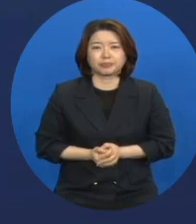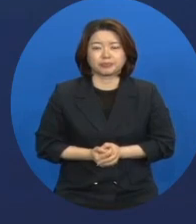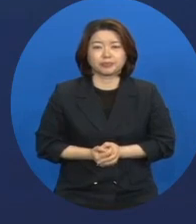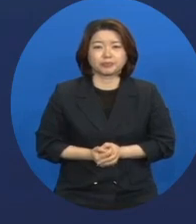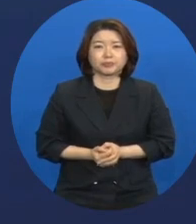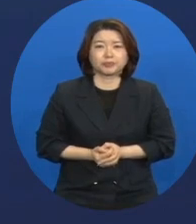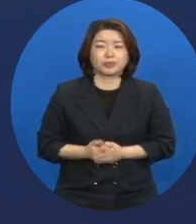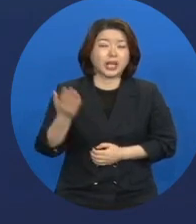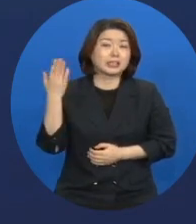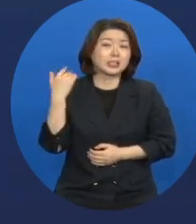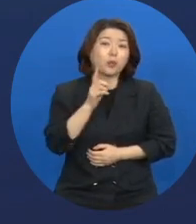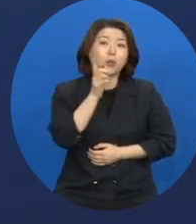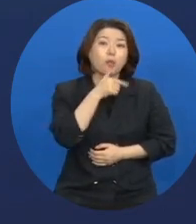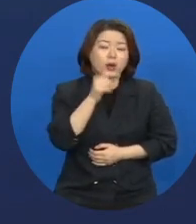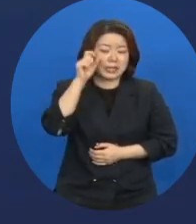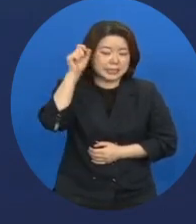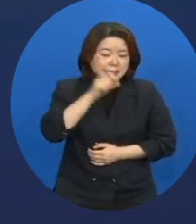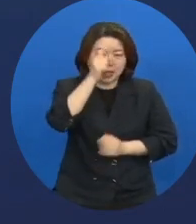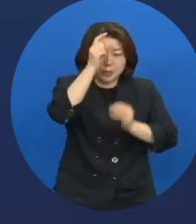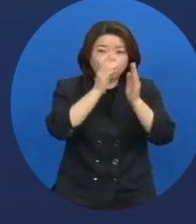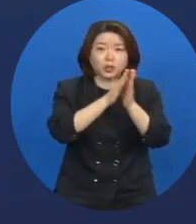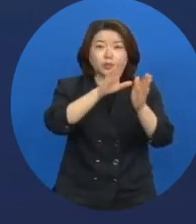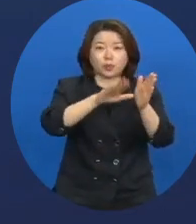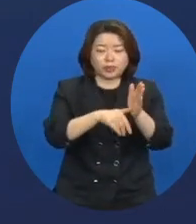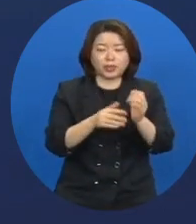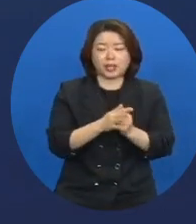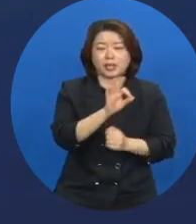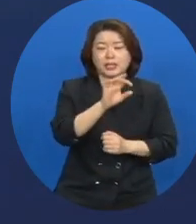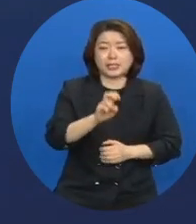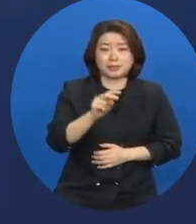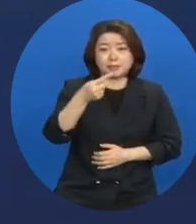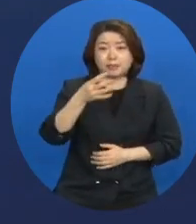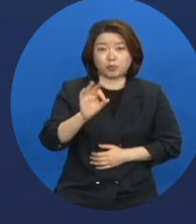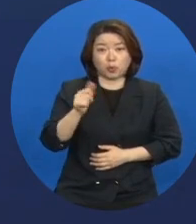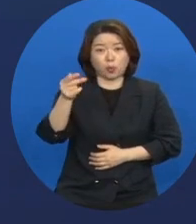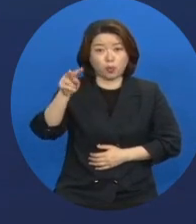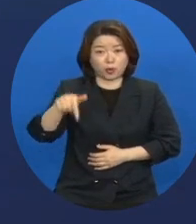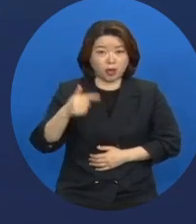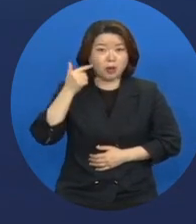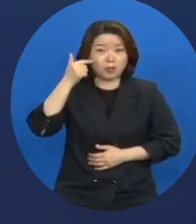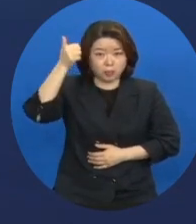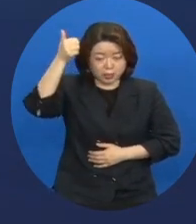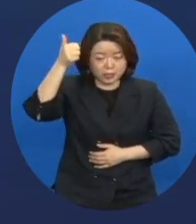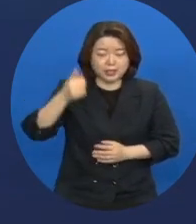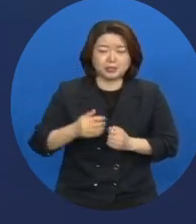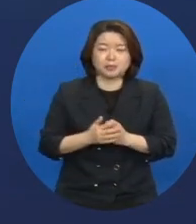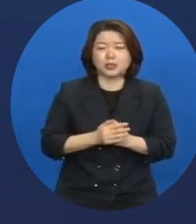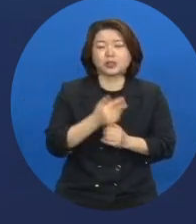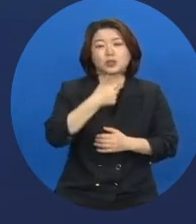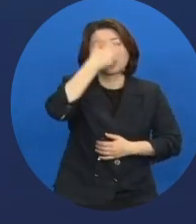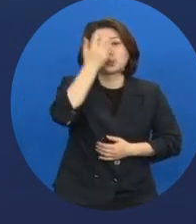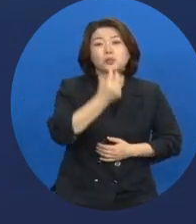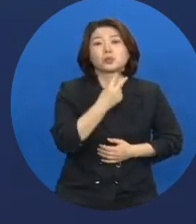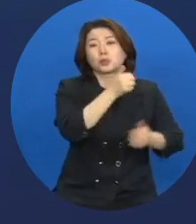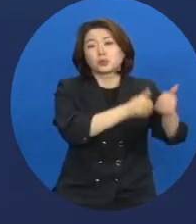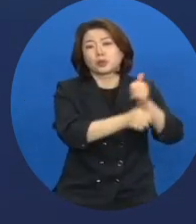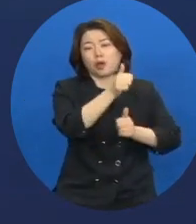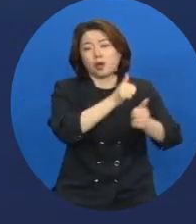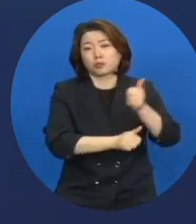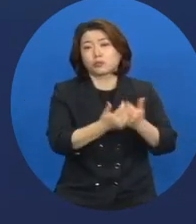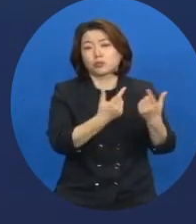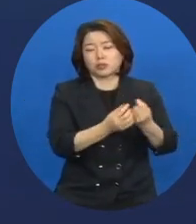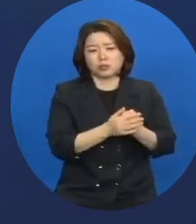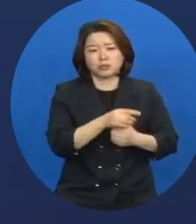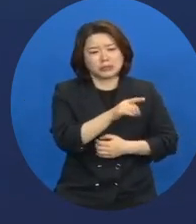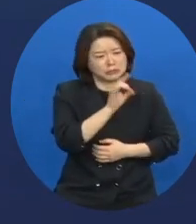지난 월요일 새벽기도 때 임동영 목사님께서 이 요셉 후손들처럼 이것도